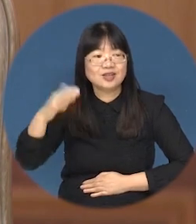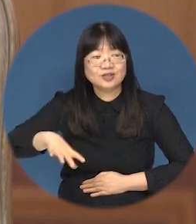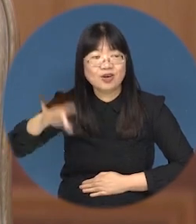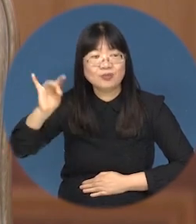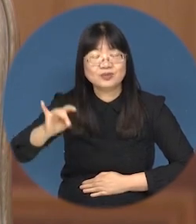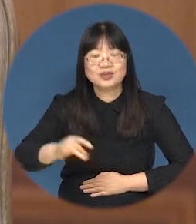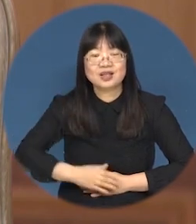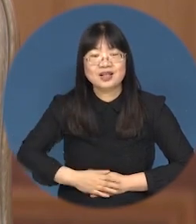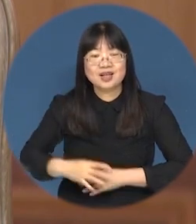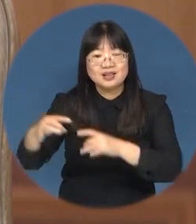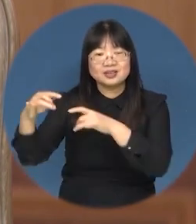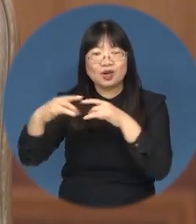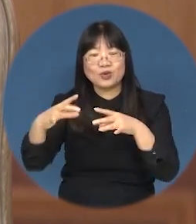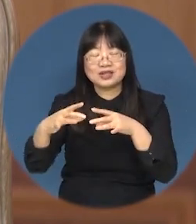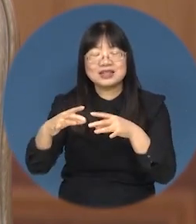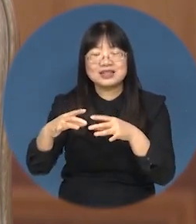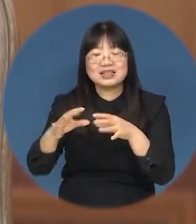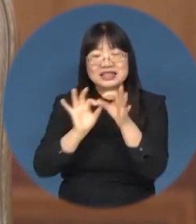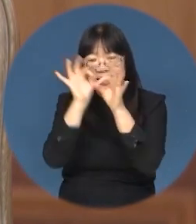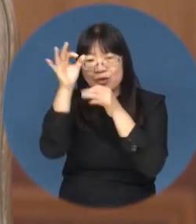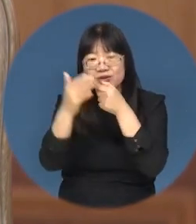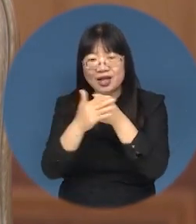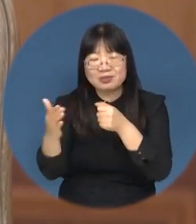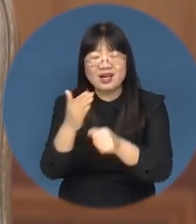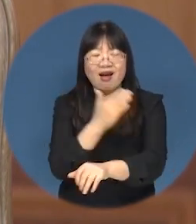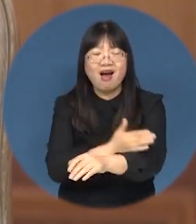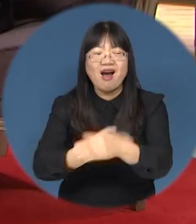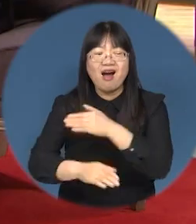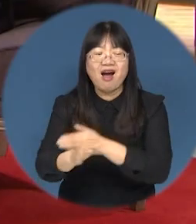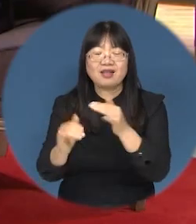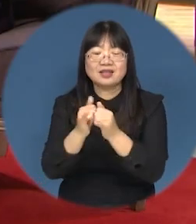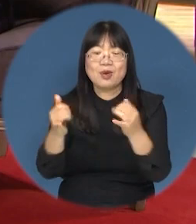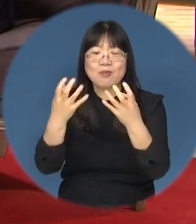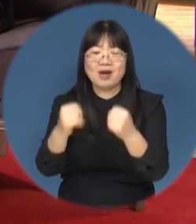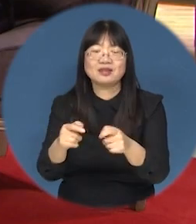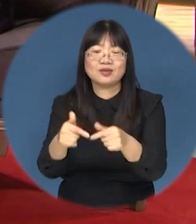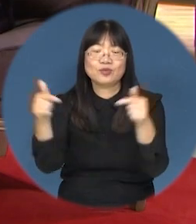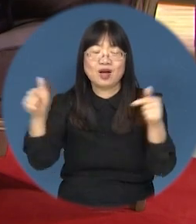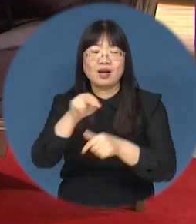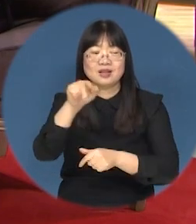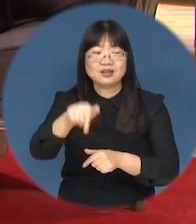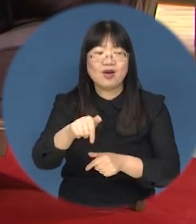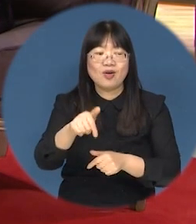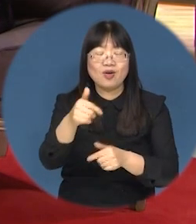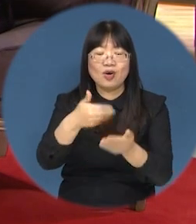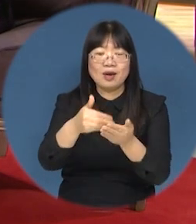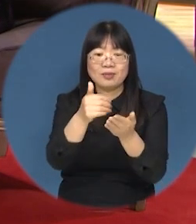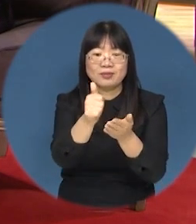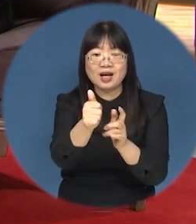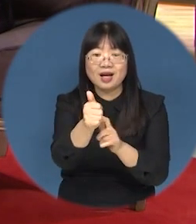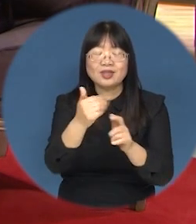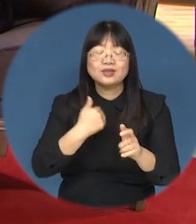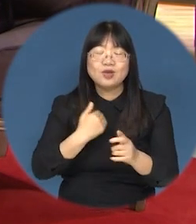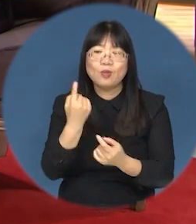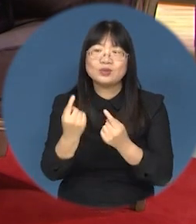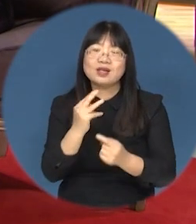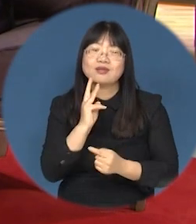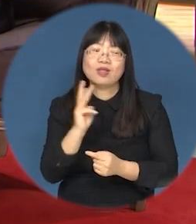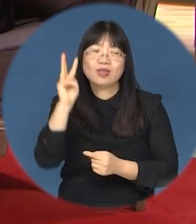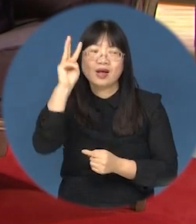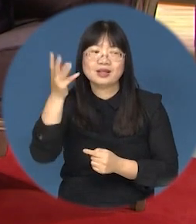처음에 전기로 절단되신 분들 유난히 그때가 그 해가 많았었어요. 그래서 석화벽 같은 경우는 저보다 나이가 3살 더 많으신